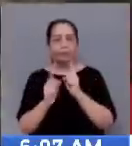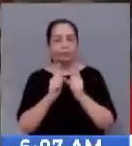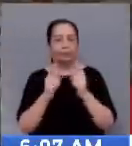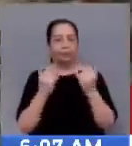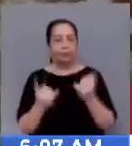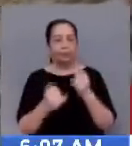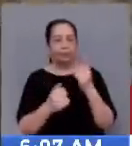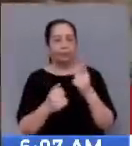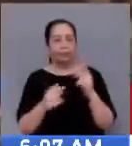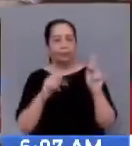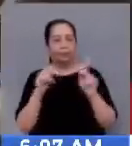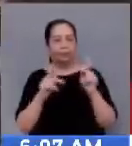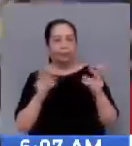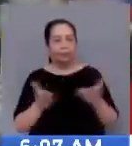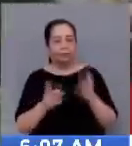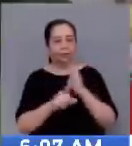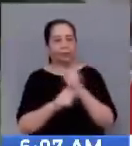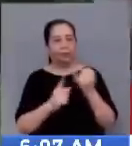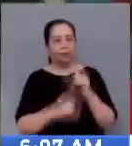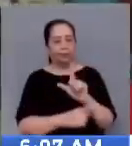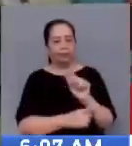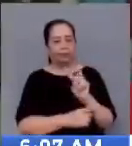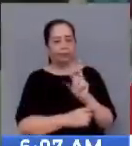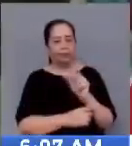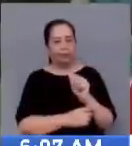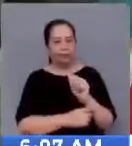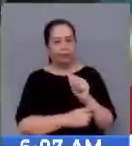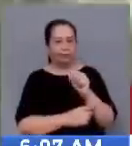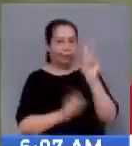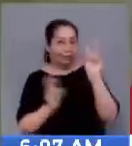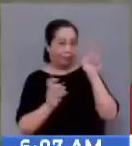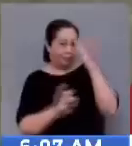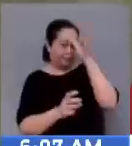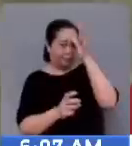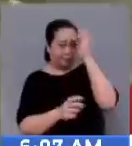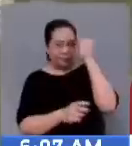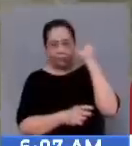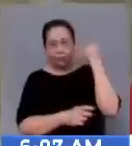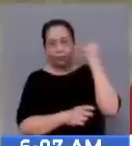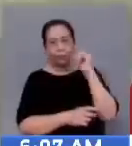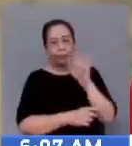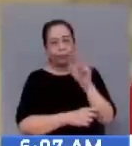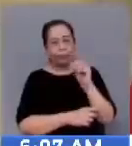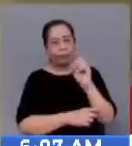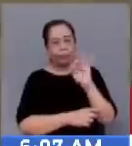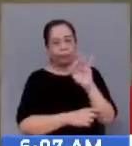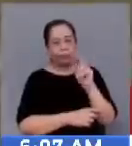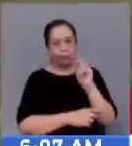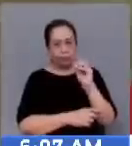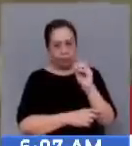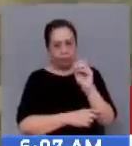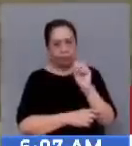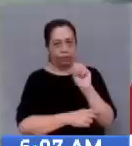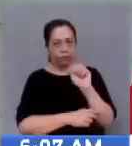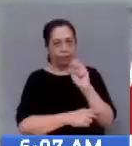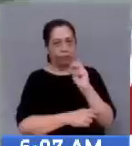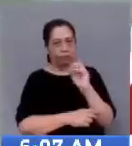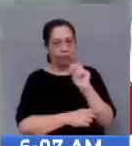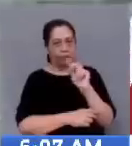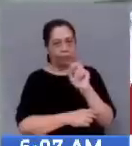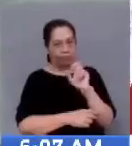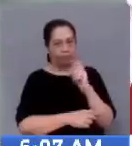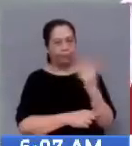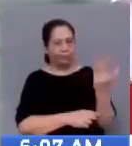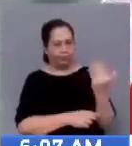residente rito sa Barangay Lawa na si Tatay Josefino Samonte. Tatay Josefino, lapit po kayo dito.